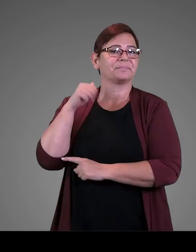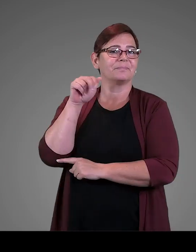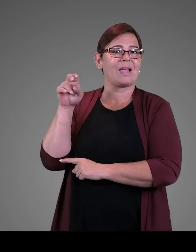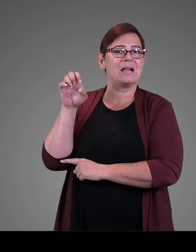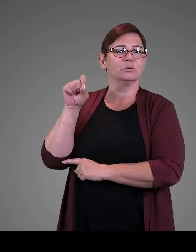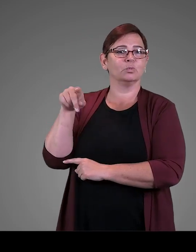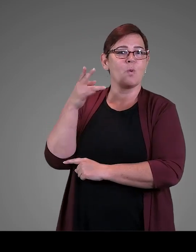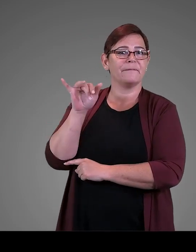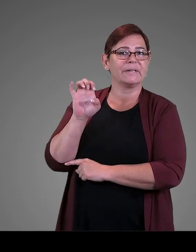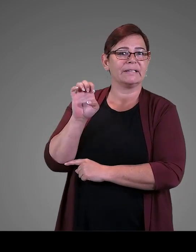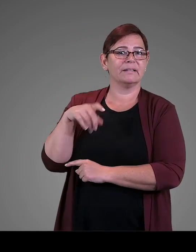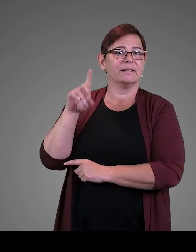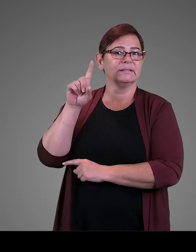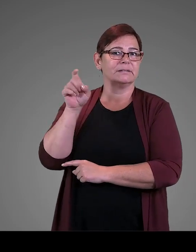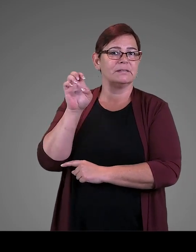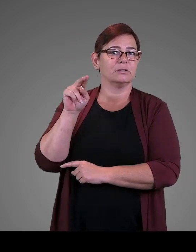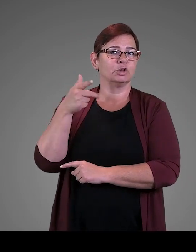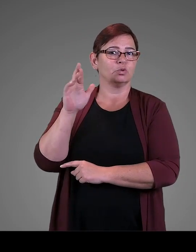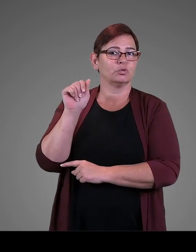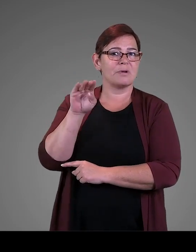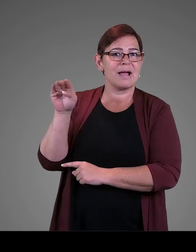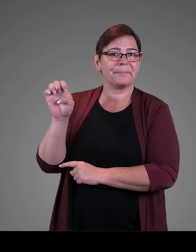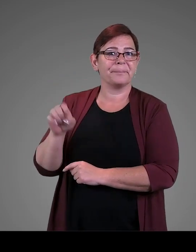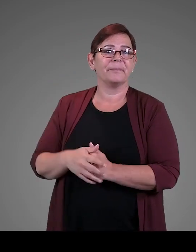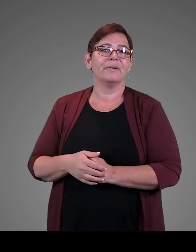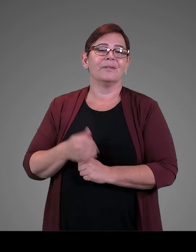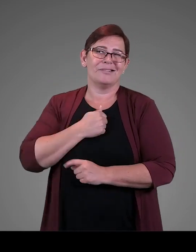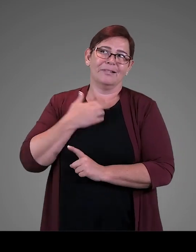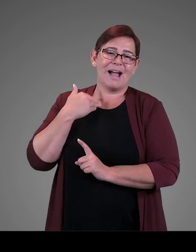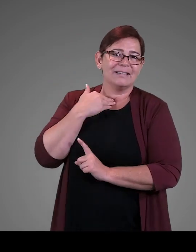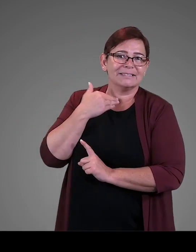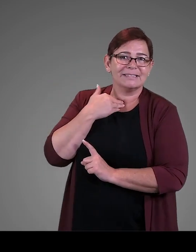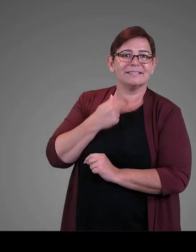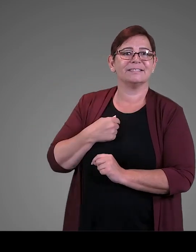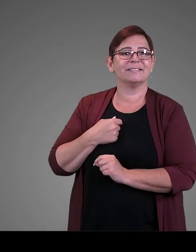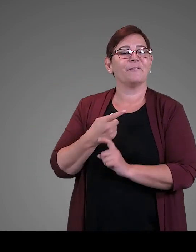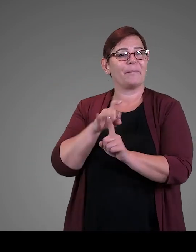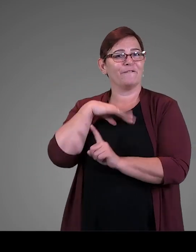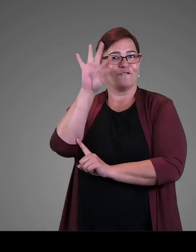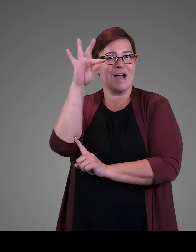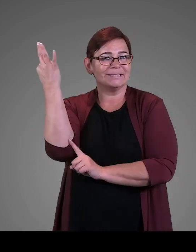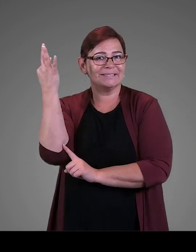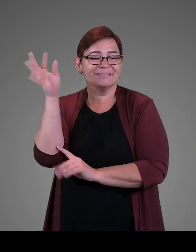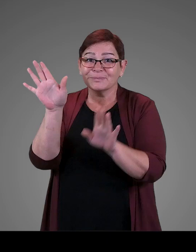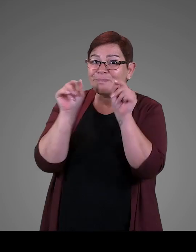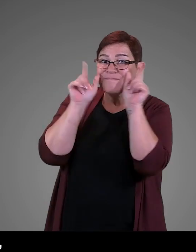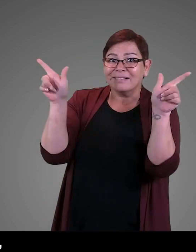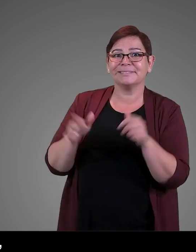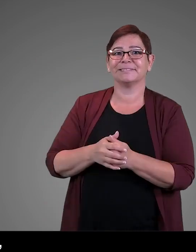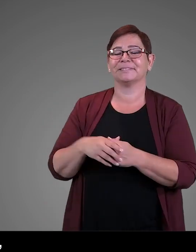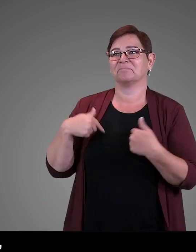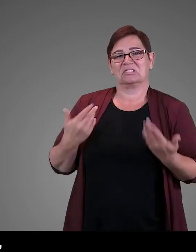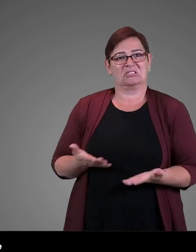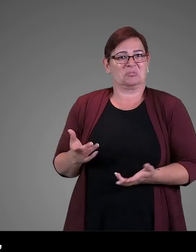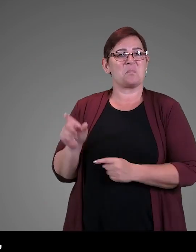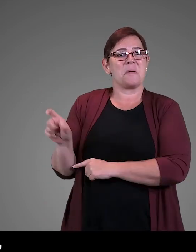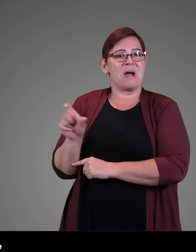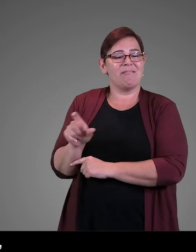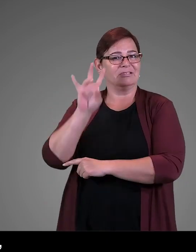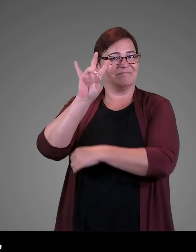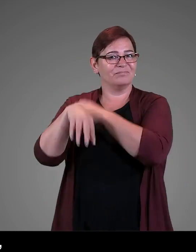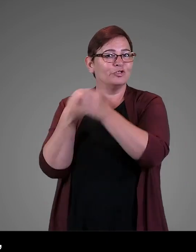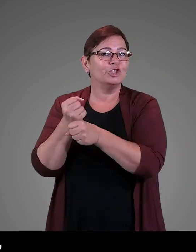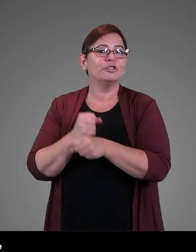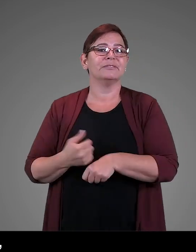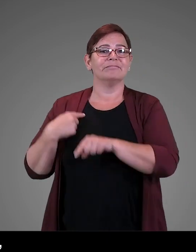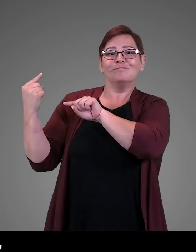Bonjour tout le monde, moi je suis Anne-Sophie d'Engram. Mon accent me trahit, mais je viens de France, surprise. Ça fait 7 ans que je suis au Québec,